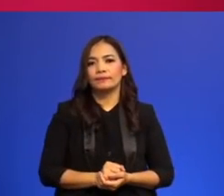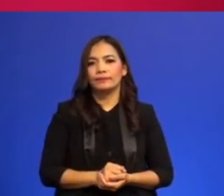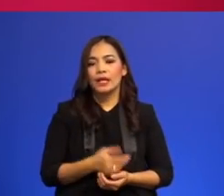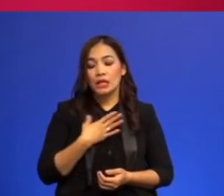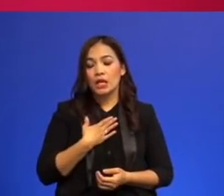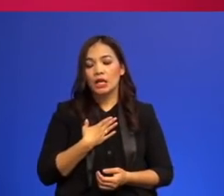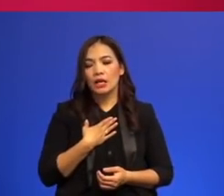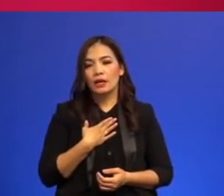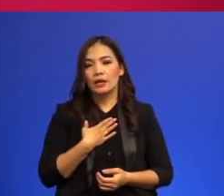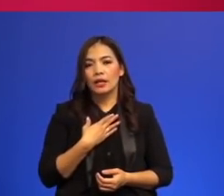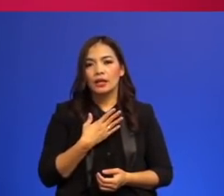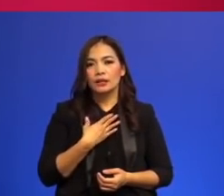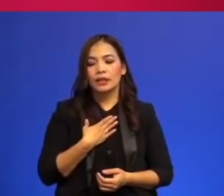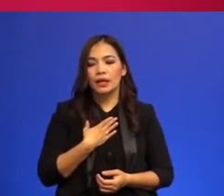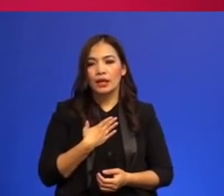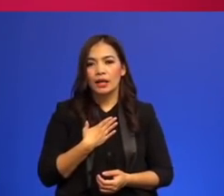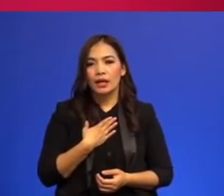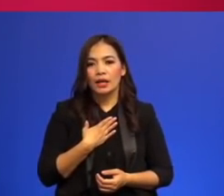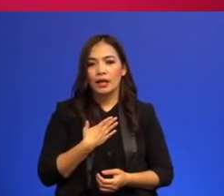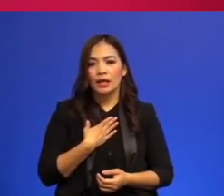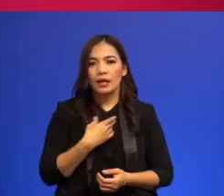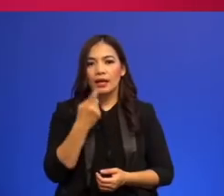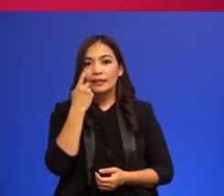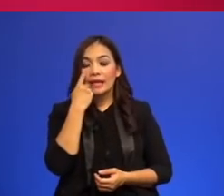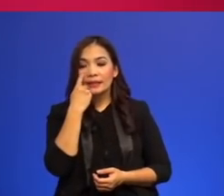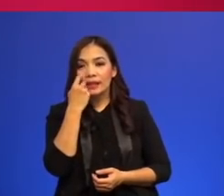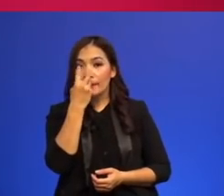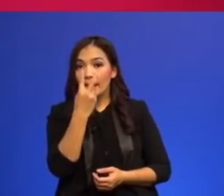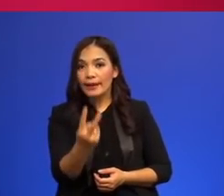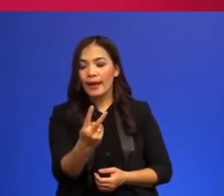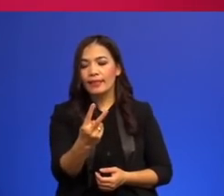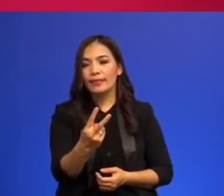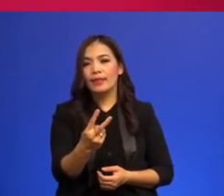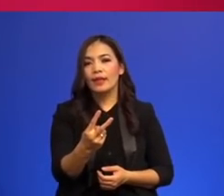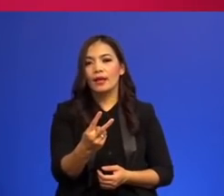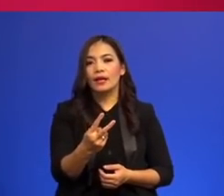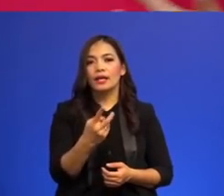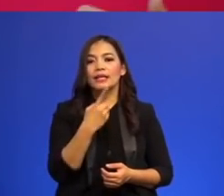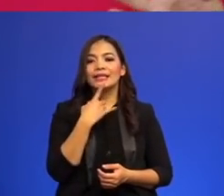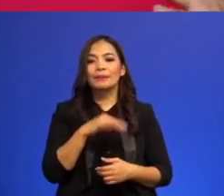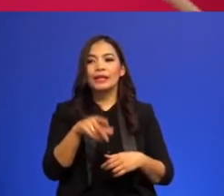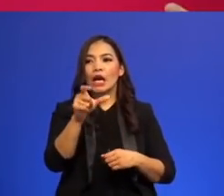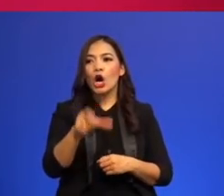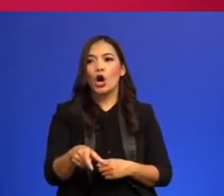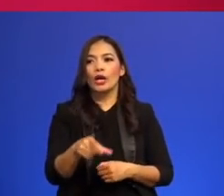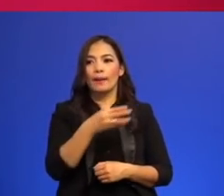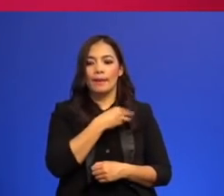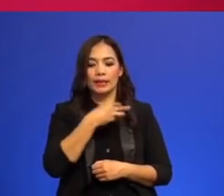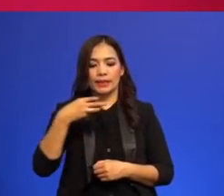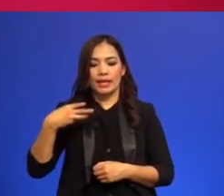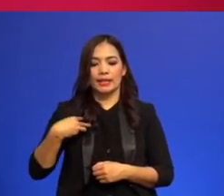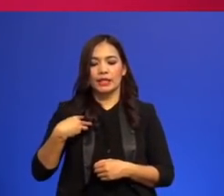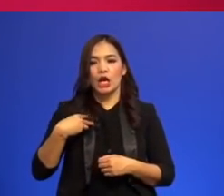Saya pernah loh ya, aduh saudara pasti juga menyaksikan ya, majelis atau aktivis bawa orang tua ya,